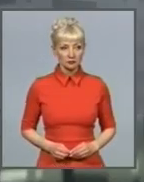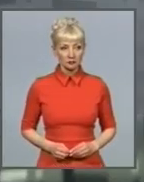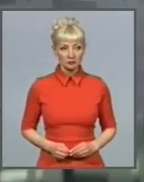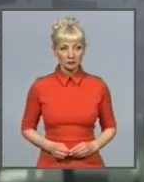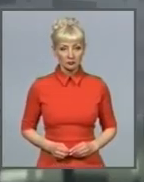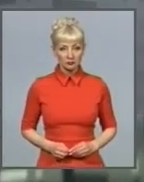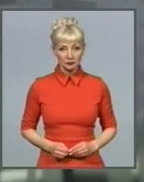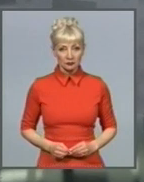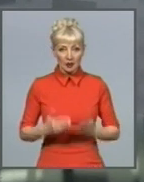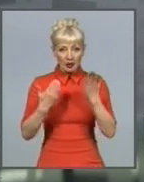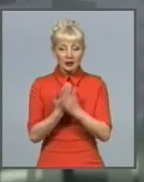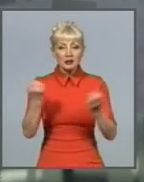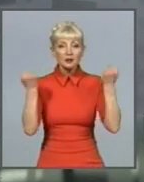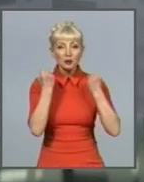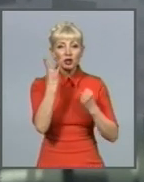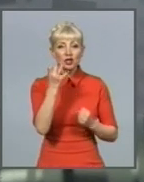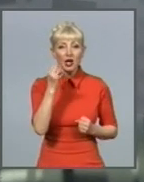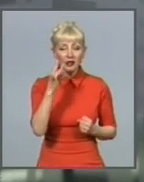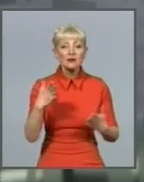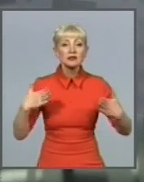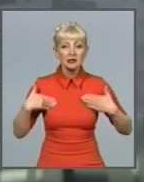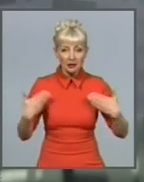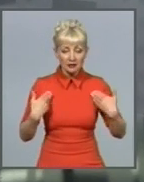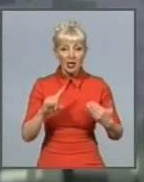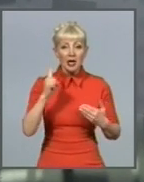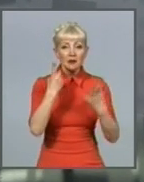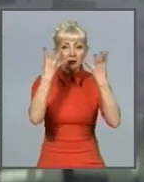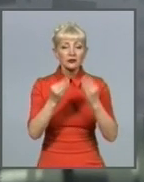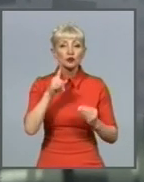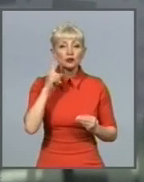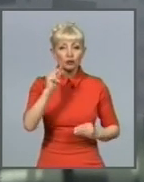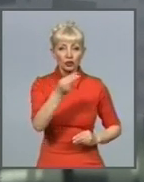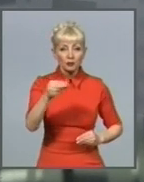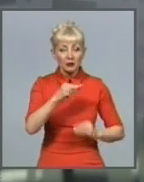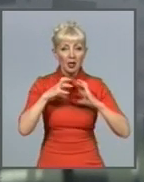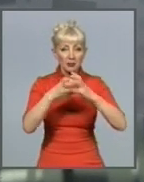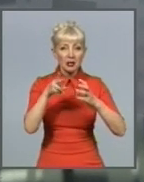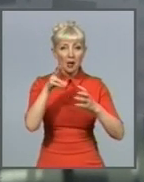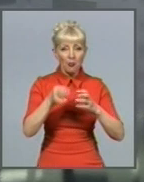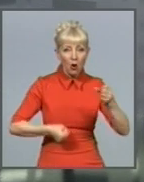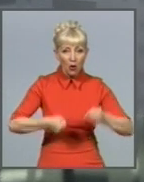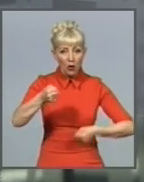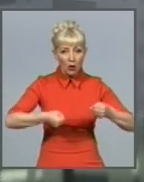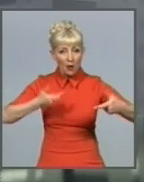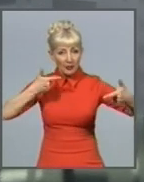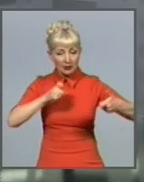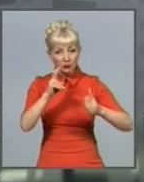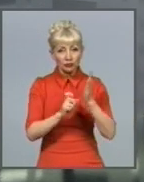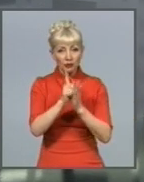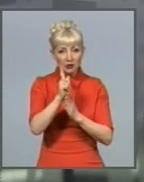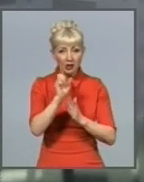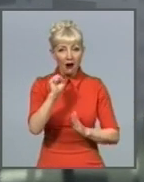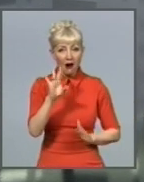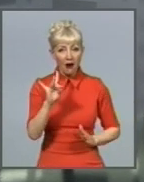новостями спорта Александр Шариков. Здравствуйте. Первый день юниорского чемпионата мира по биатлону, который стартовал сегодня в австрийском Хохфельцене,